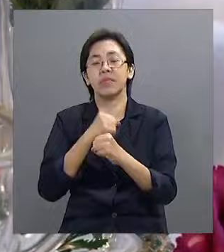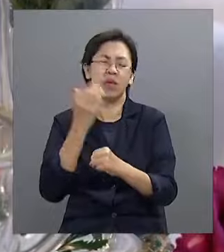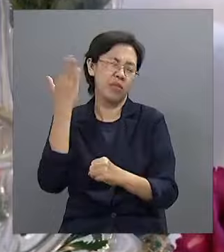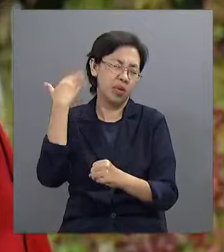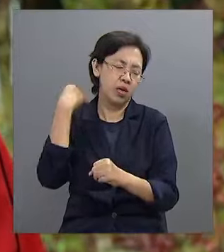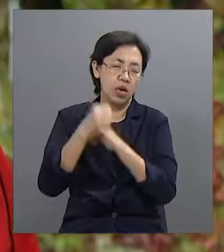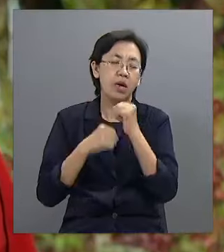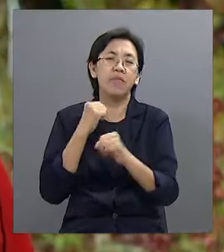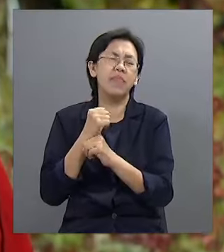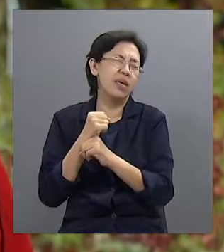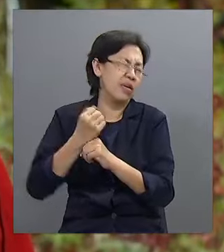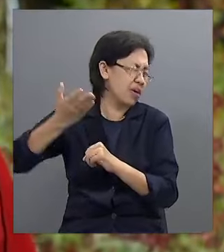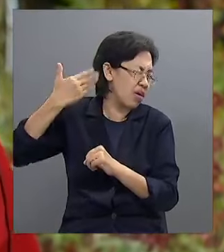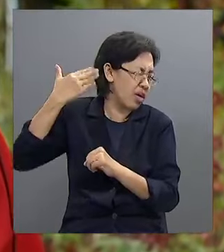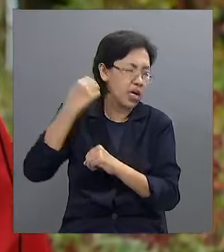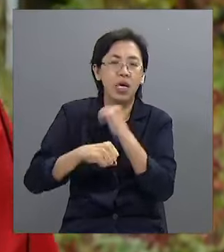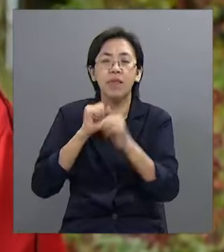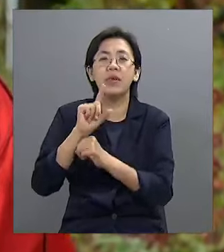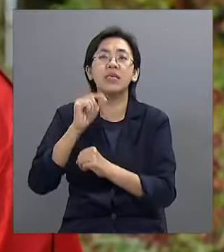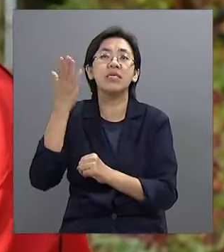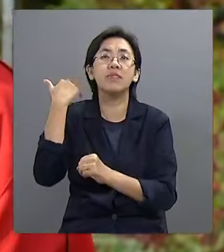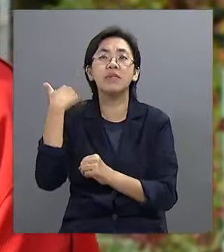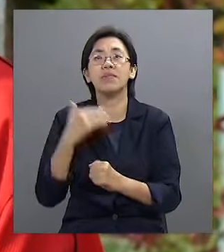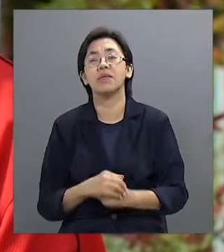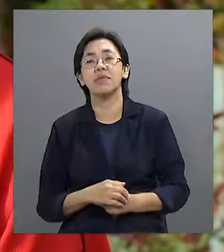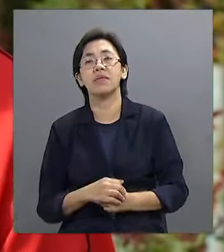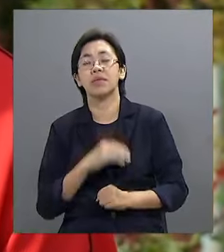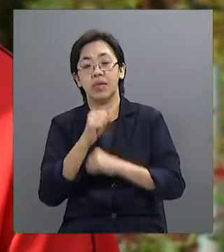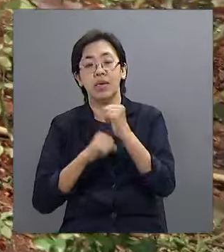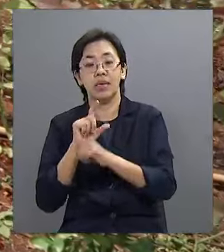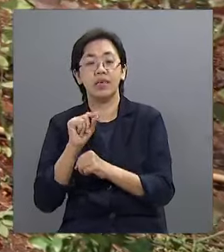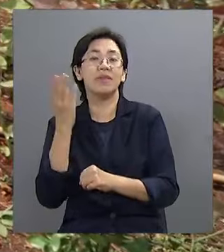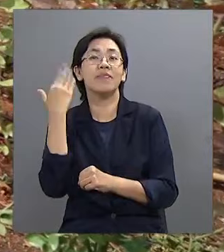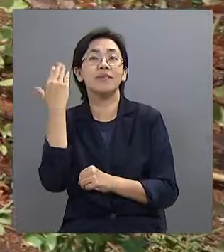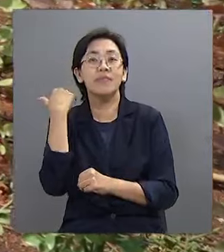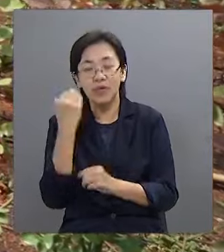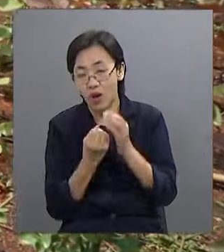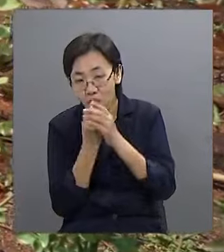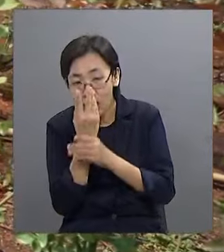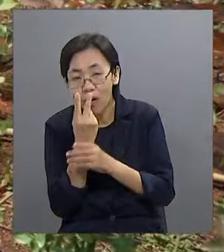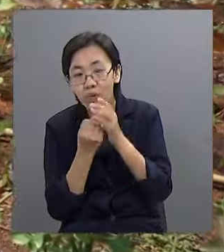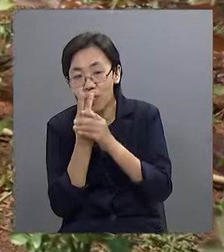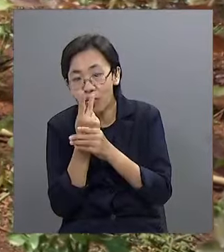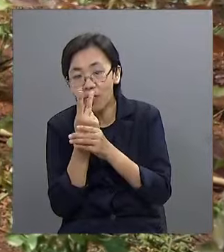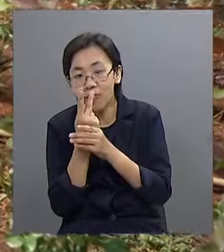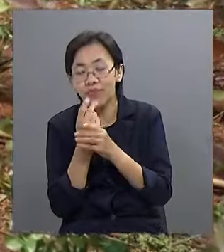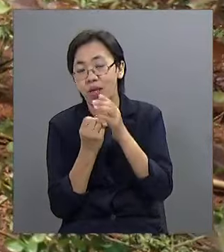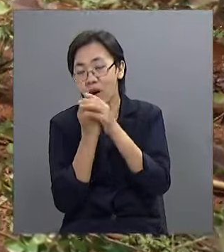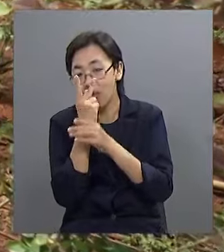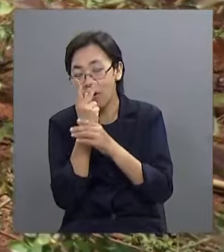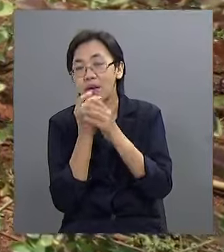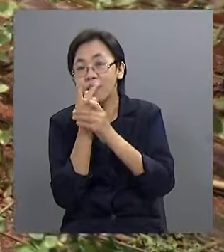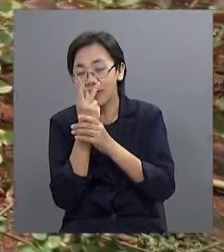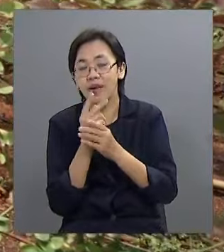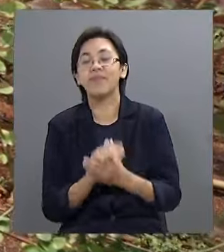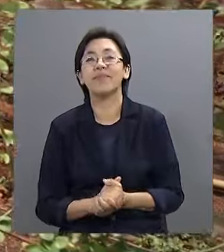าณ20 ปีนะ 20 ปีมาแล้วจุดเริ่มต้นเนี่ยพ่อเขาบอกเขามั่นใจเลยว่าเขาเนี่ยเป็นคนเริ่มทำกุหลาบสตาร์ฟก็คือกุหลา